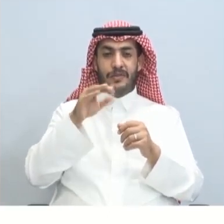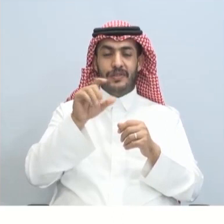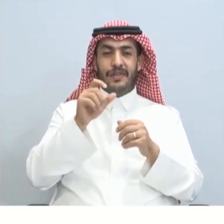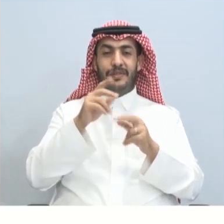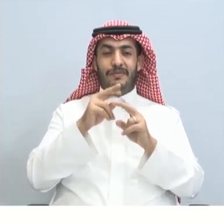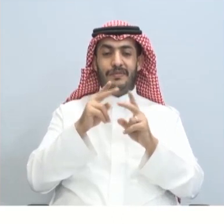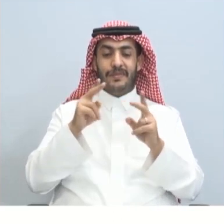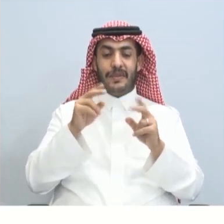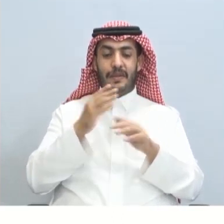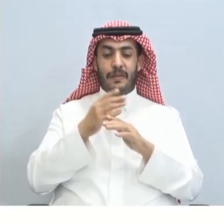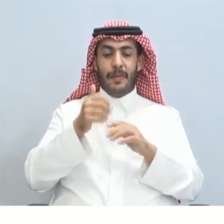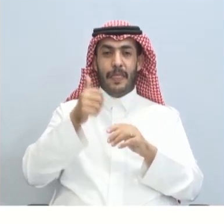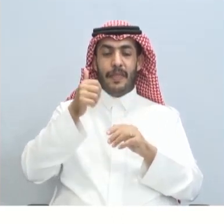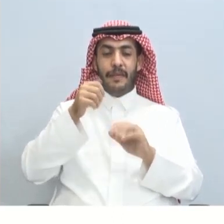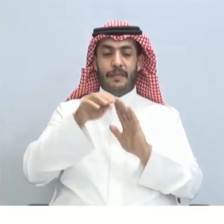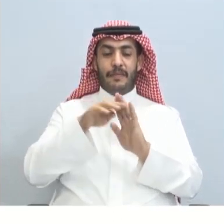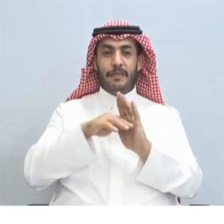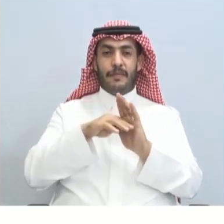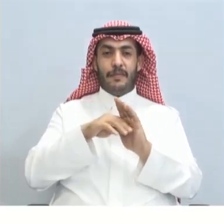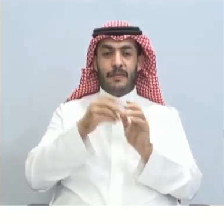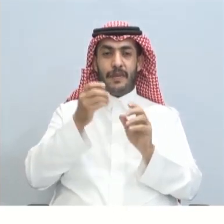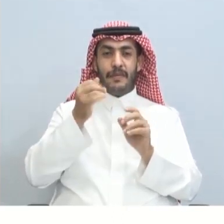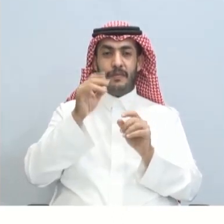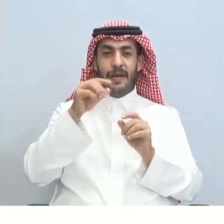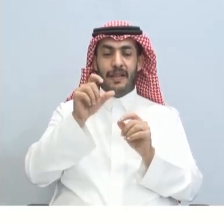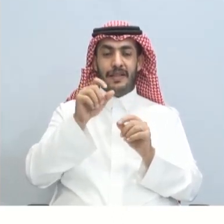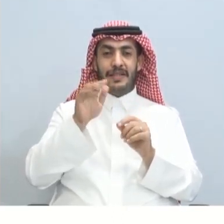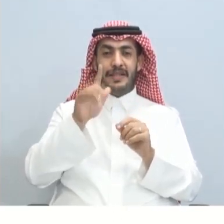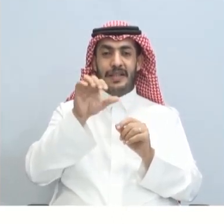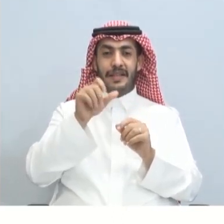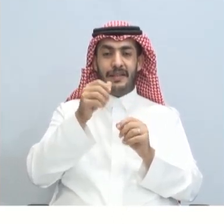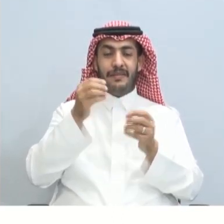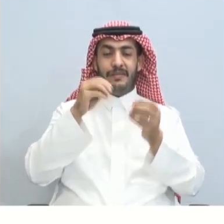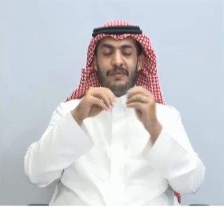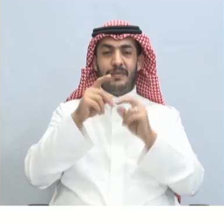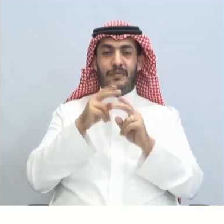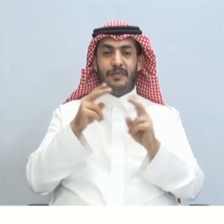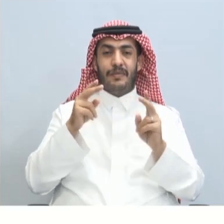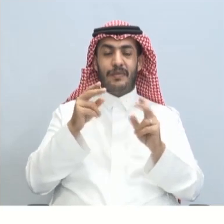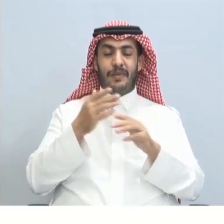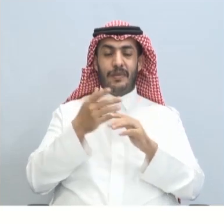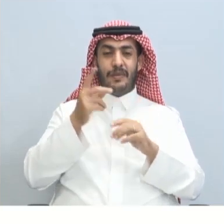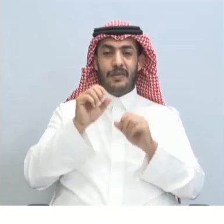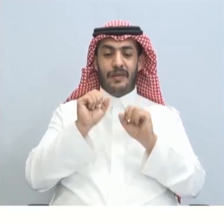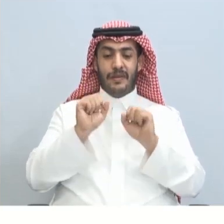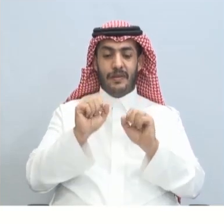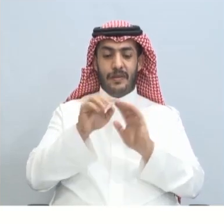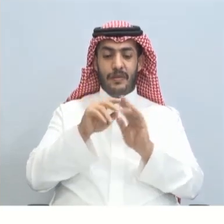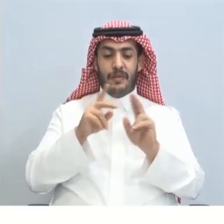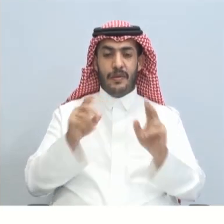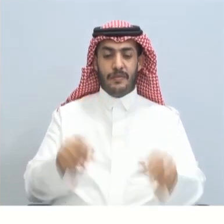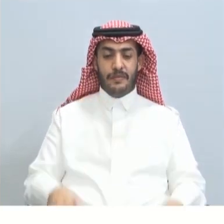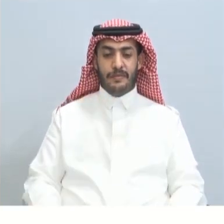متعدده مما يسمح بوجود معادن السيليكا بت تراكيب متنوع وكذلك خصائص